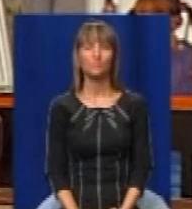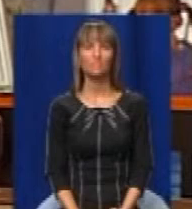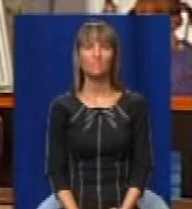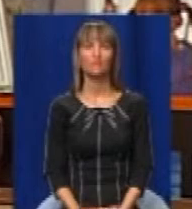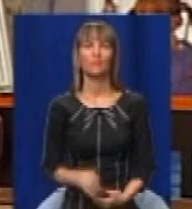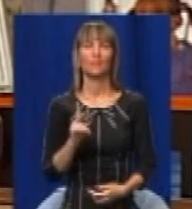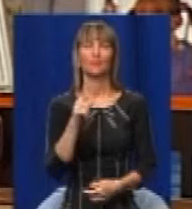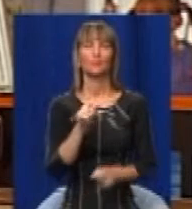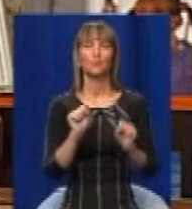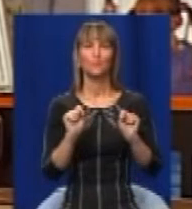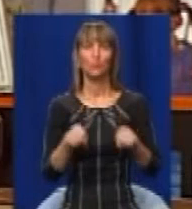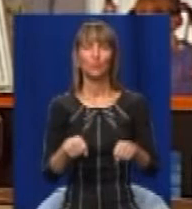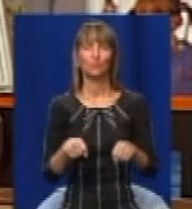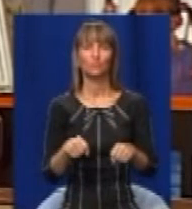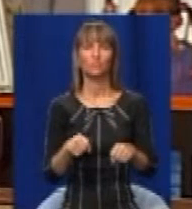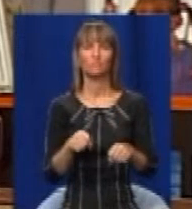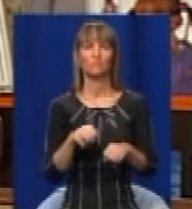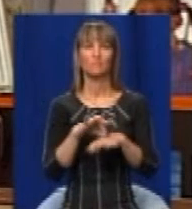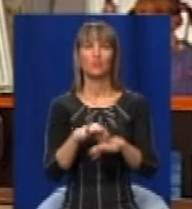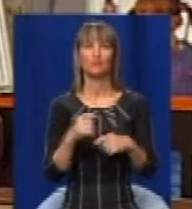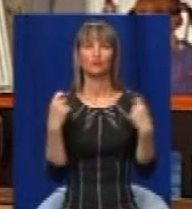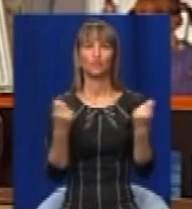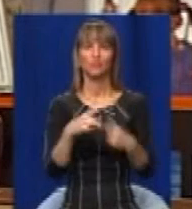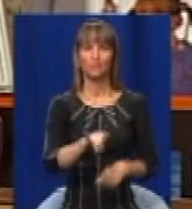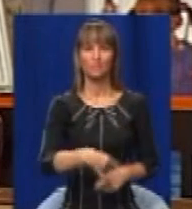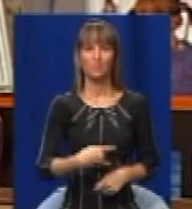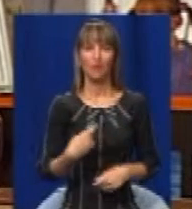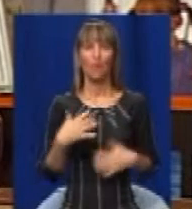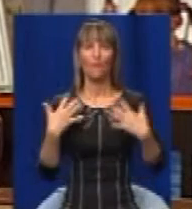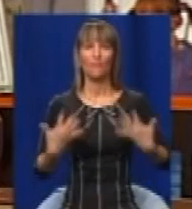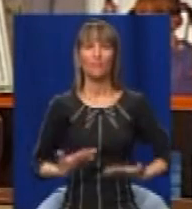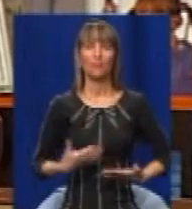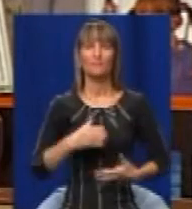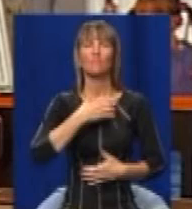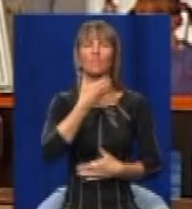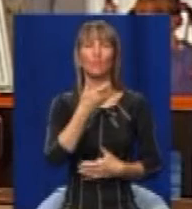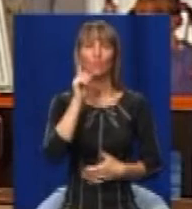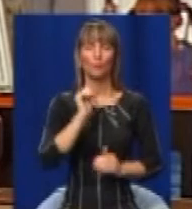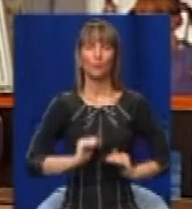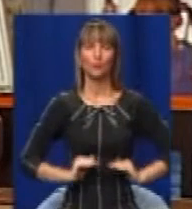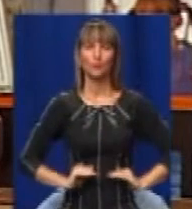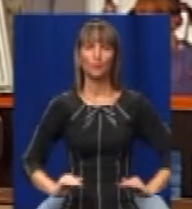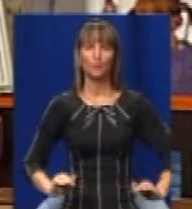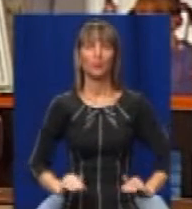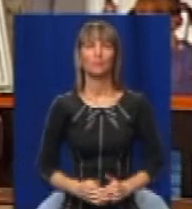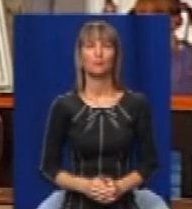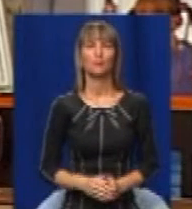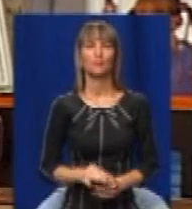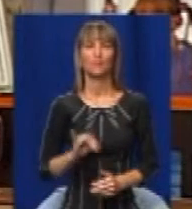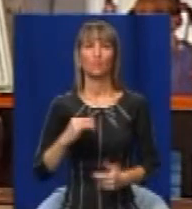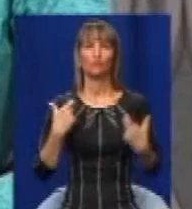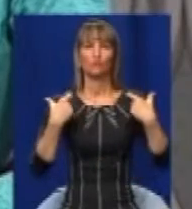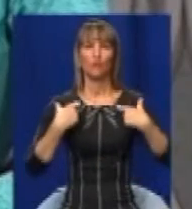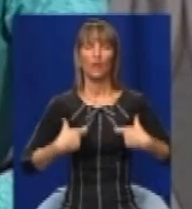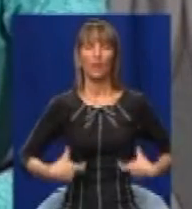к нему можна удобно носити джинси, кофти, світера, удобні юбки. Жилетки. А